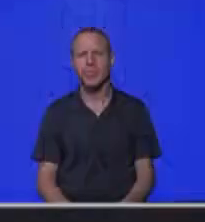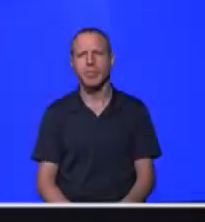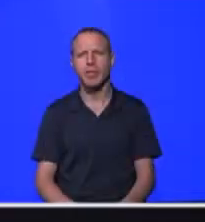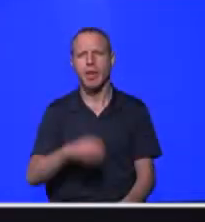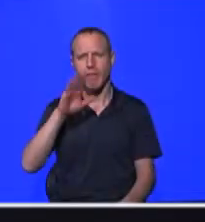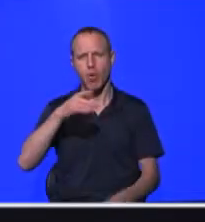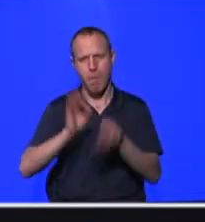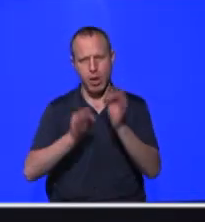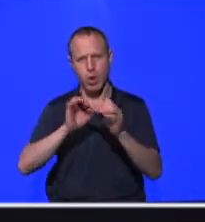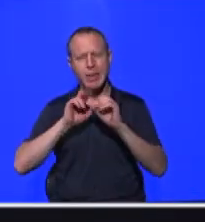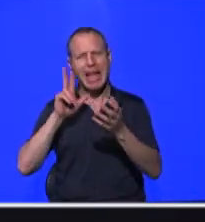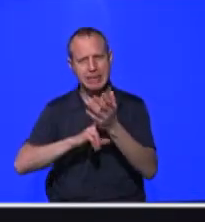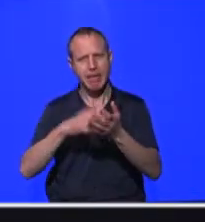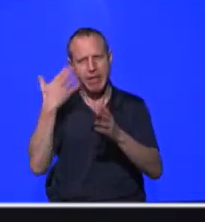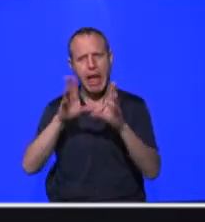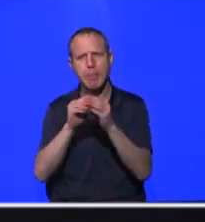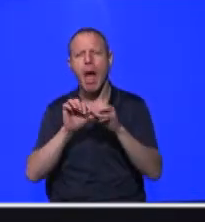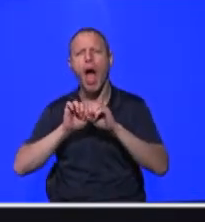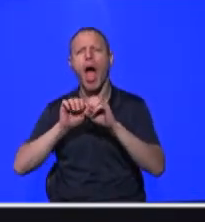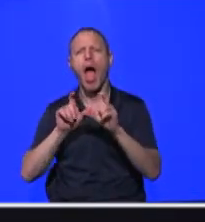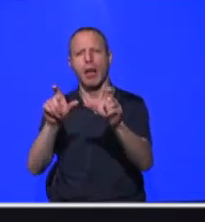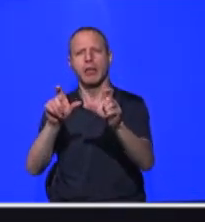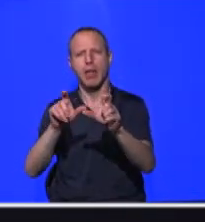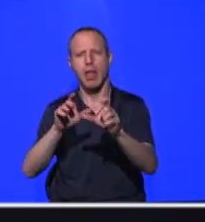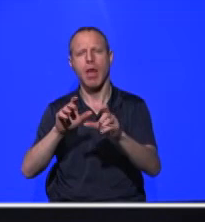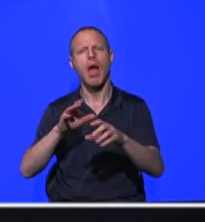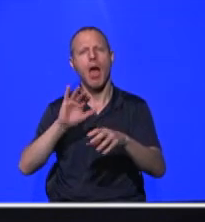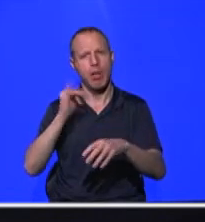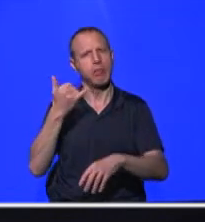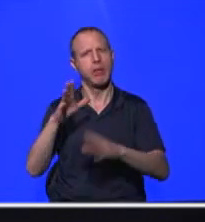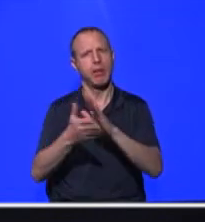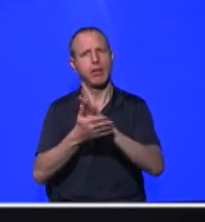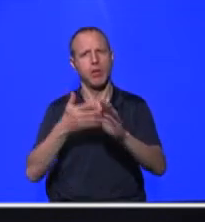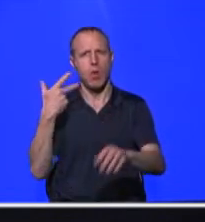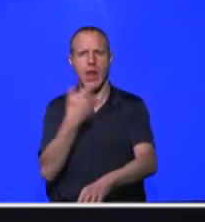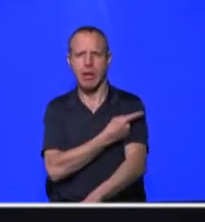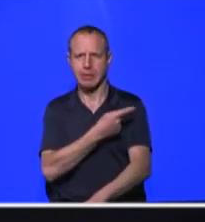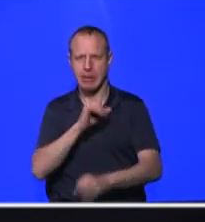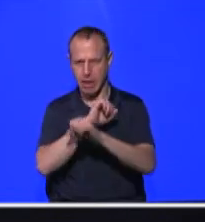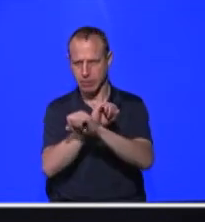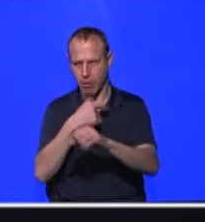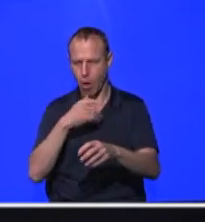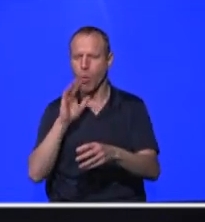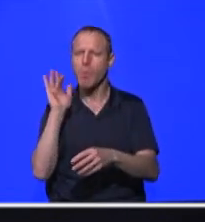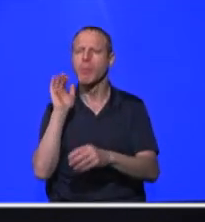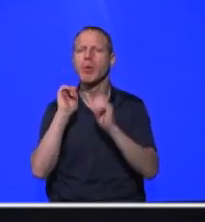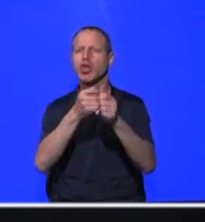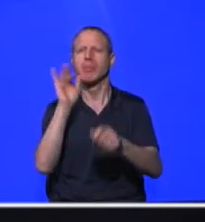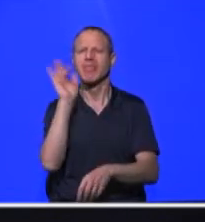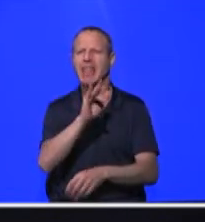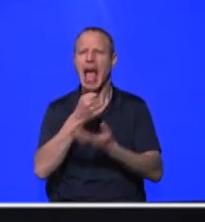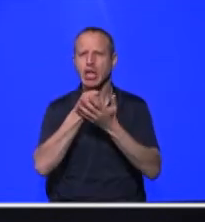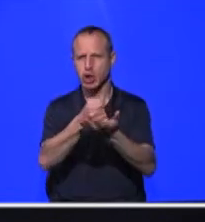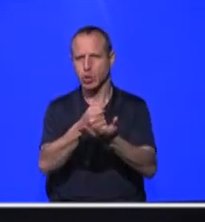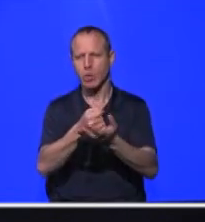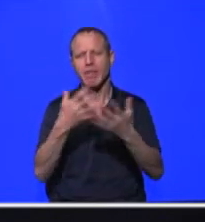לאורך כל הדיונים, אכן החילו לחסן את האסירים. אנחנו גם מגישים תביעה ייצוגית והמונית על